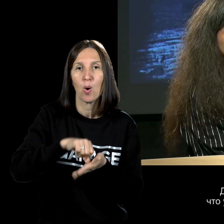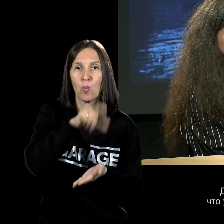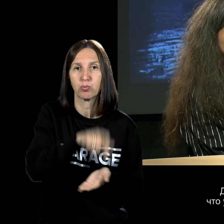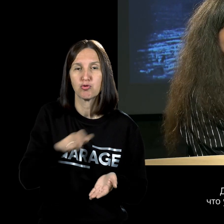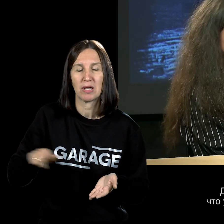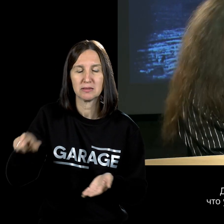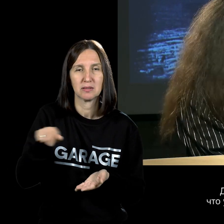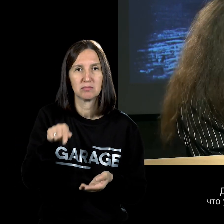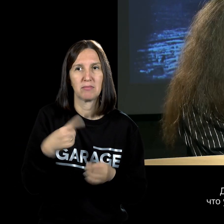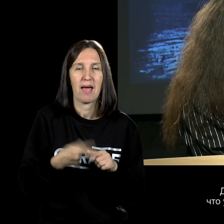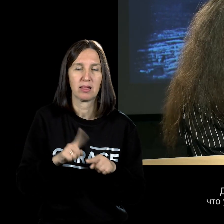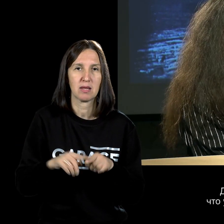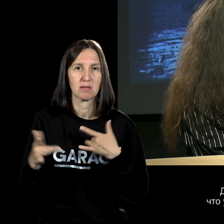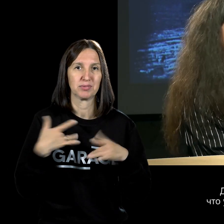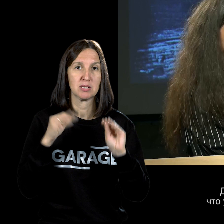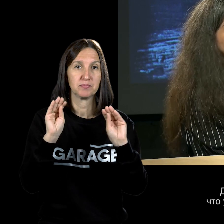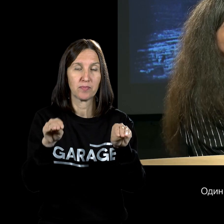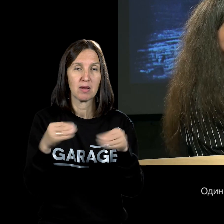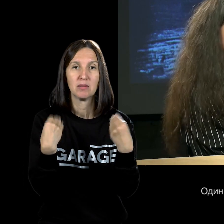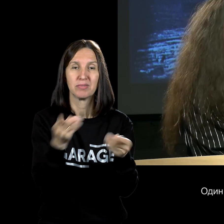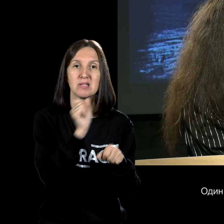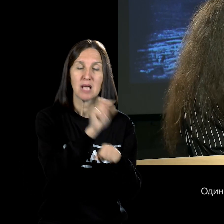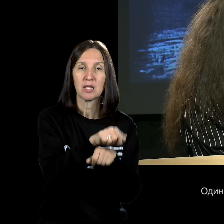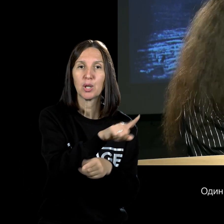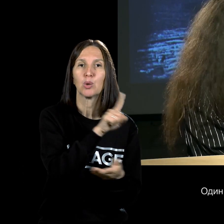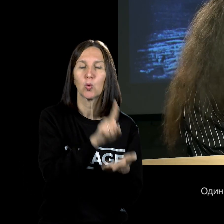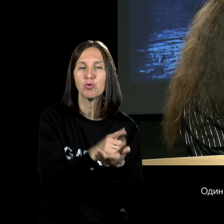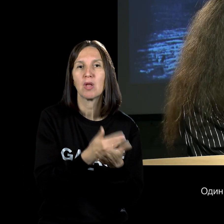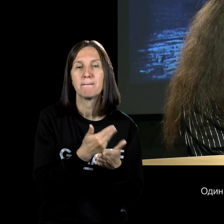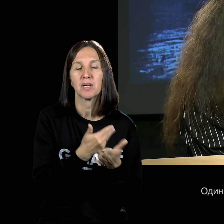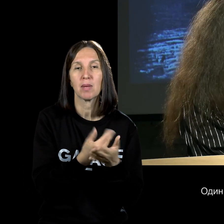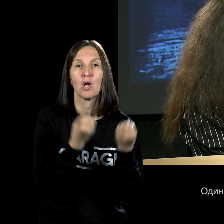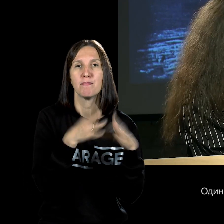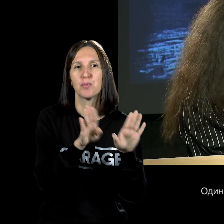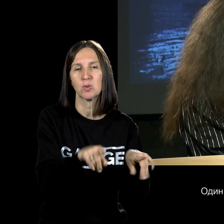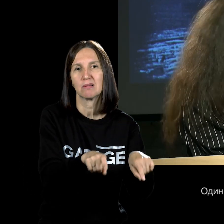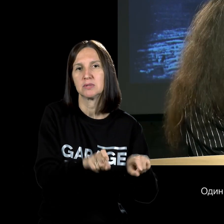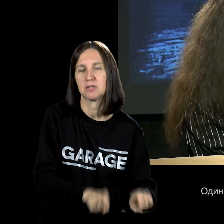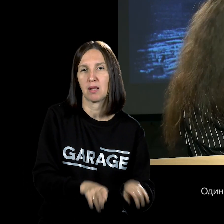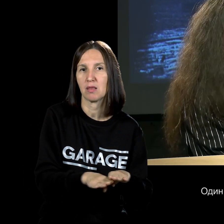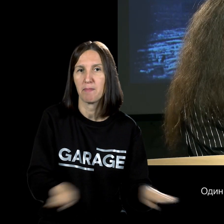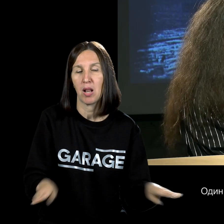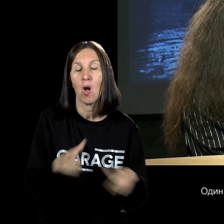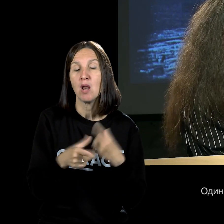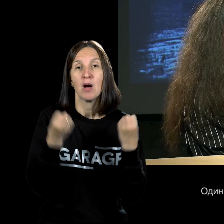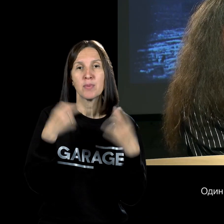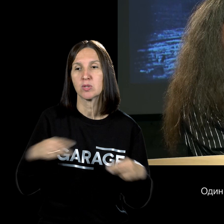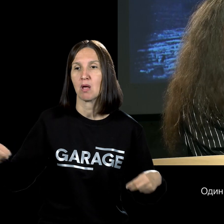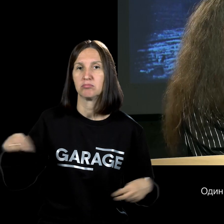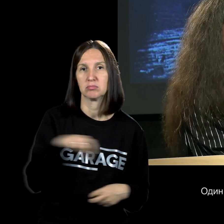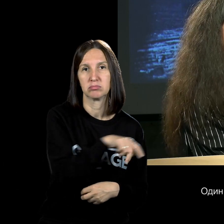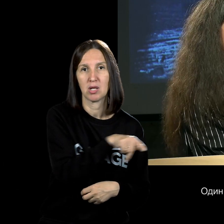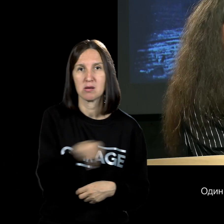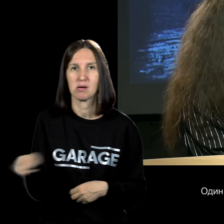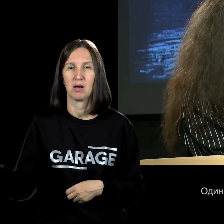участникам постановки даются задания. Вот ты должен, например, то просто сидеть на полу, там, ходить вперед и назад, а